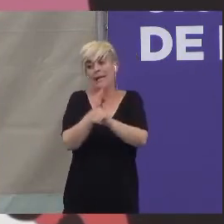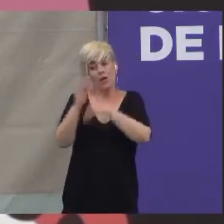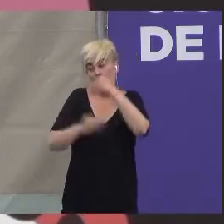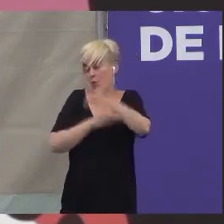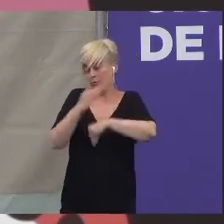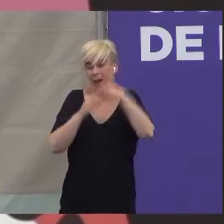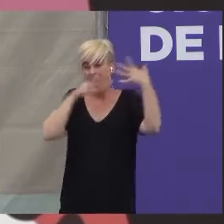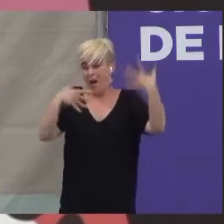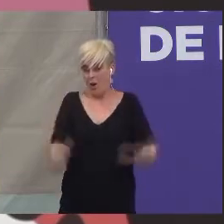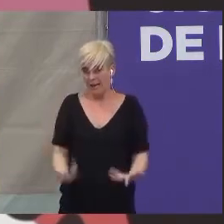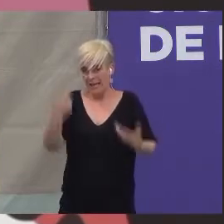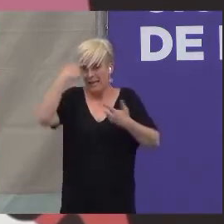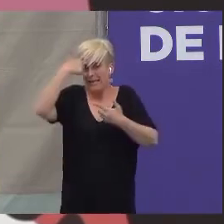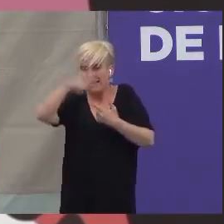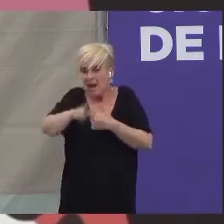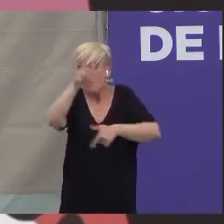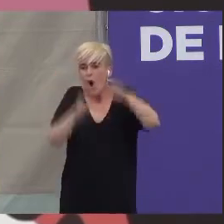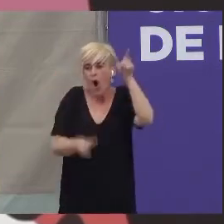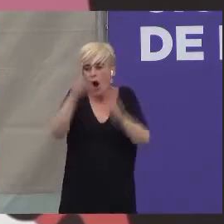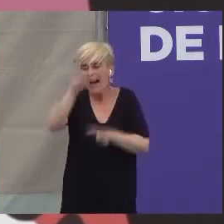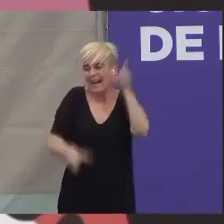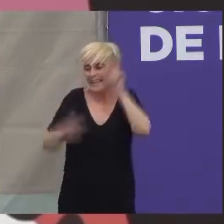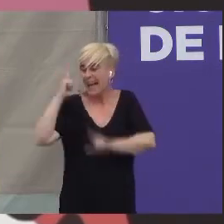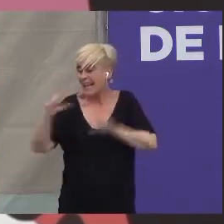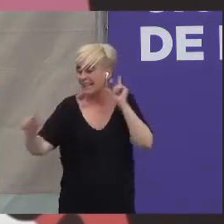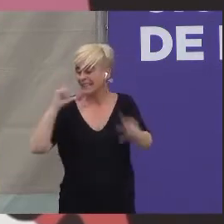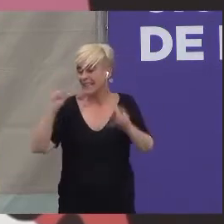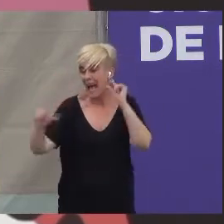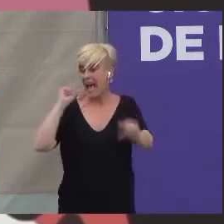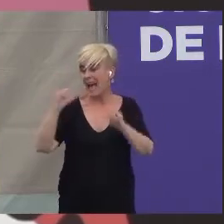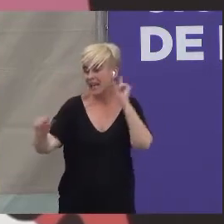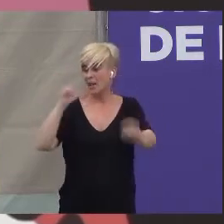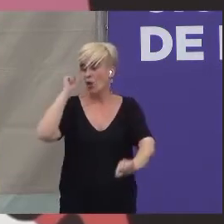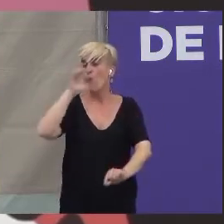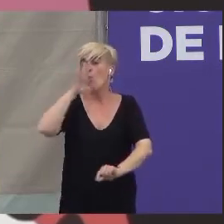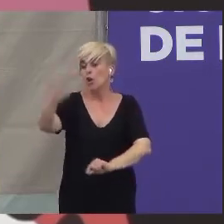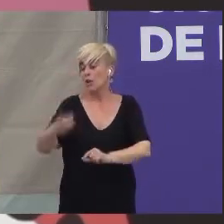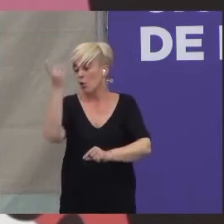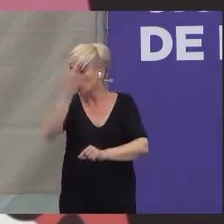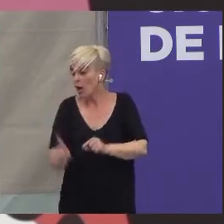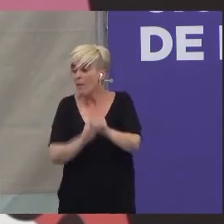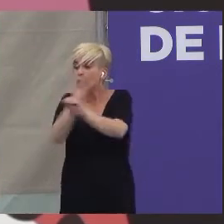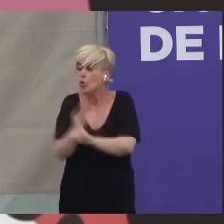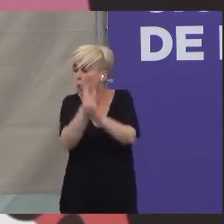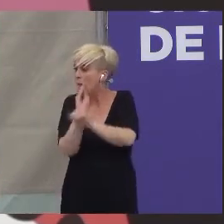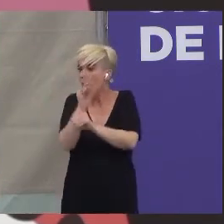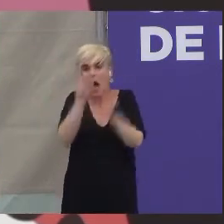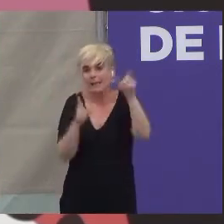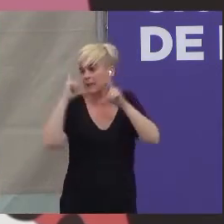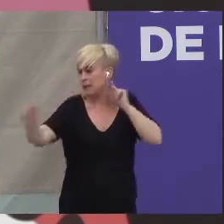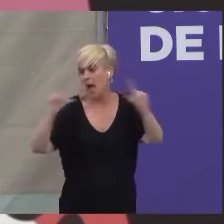fent. Totes sabem la quantitat de gent que s'ha quedat pel camí precisament perquè no hem sabut fer-ho, no hem